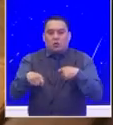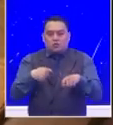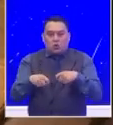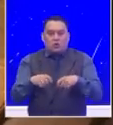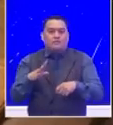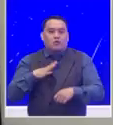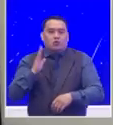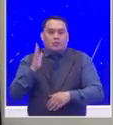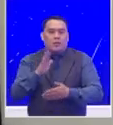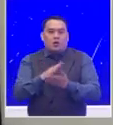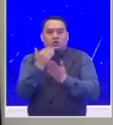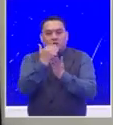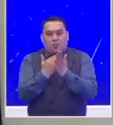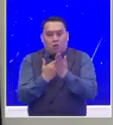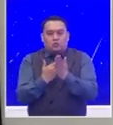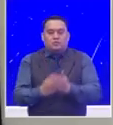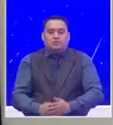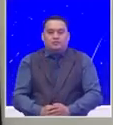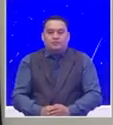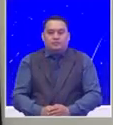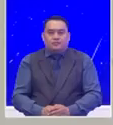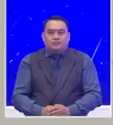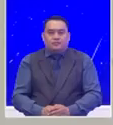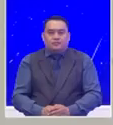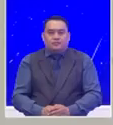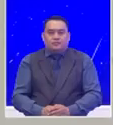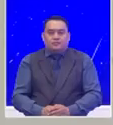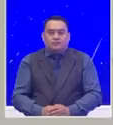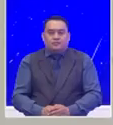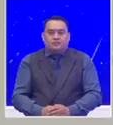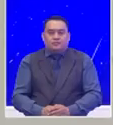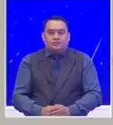жизнеобеспечения. Полный список будет определен по согласованию с акиматами городов.